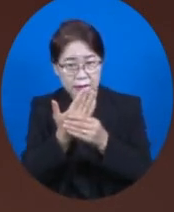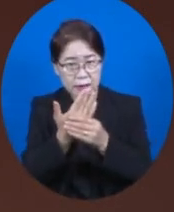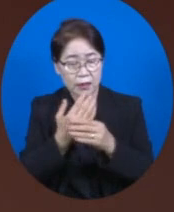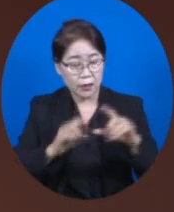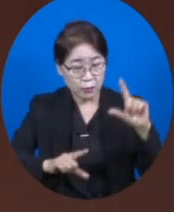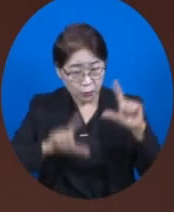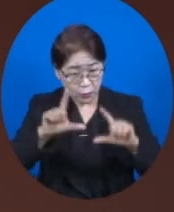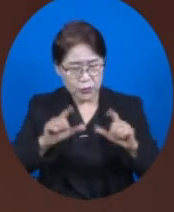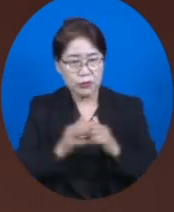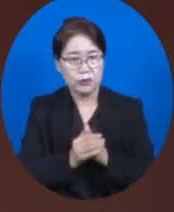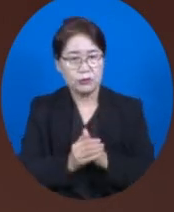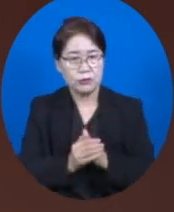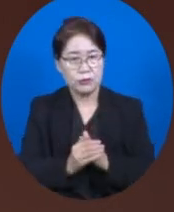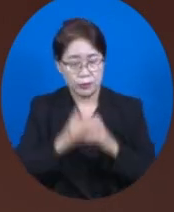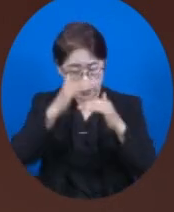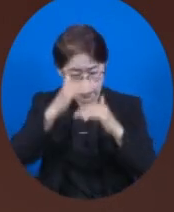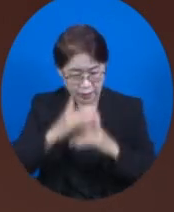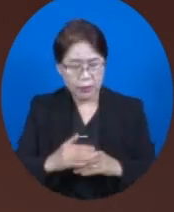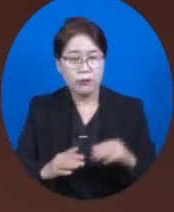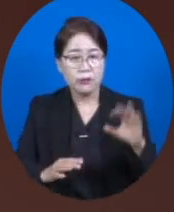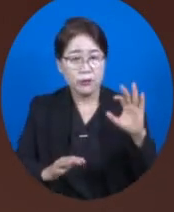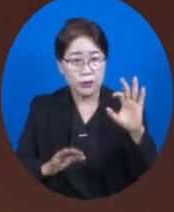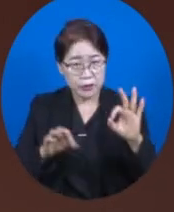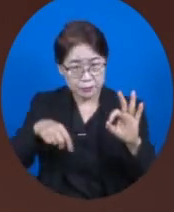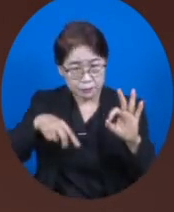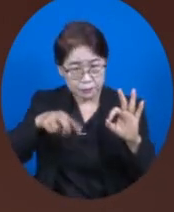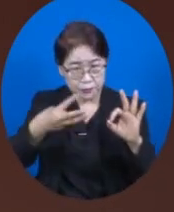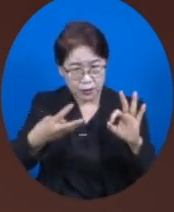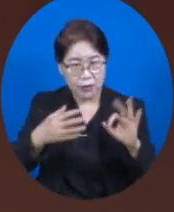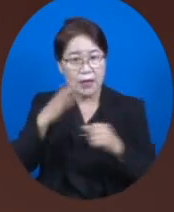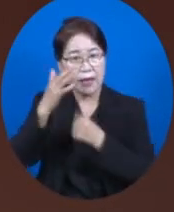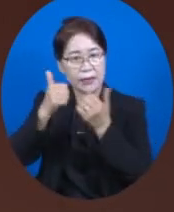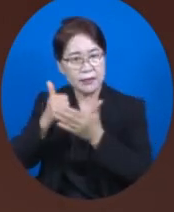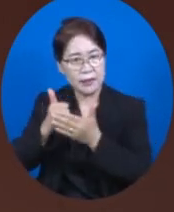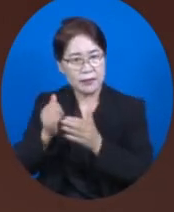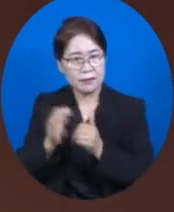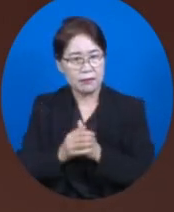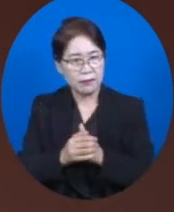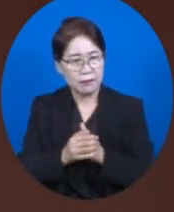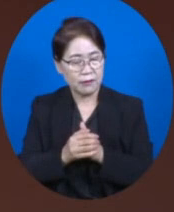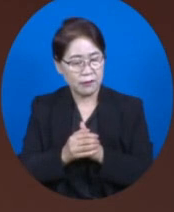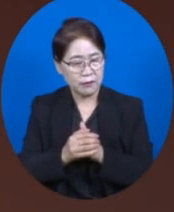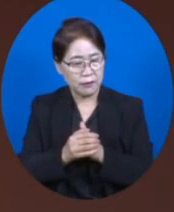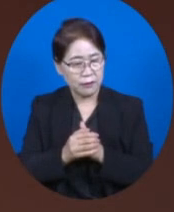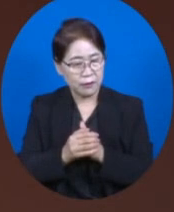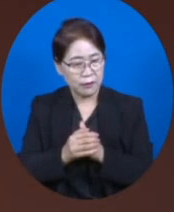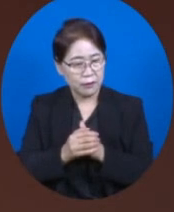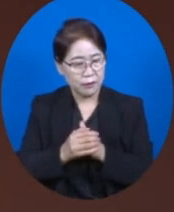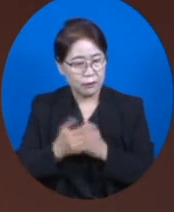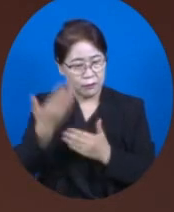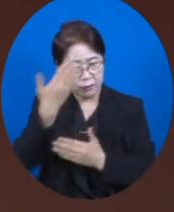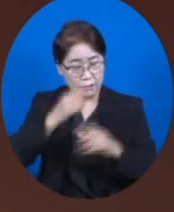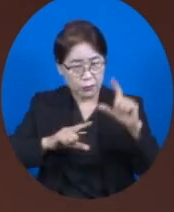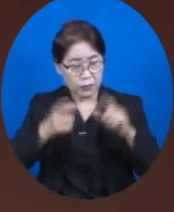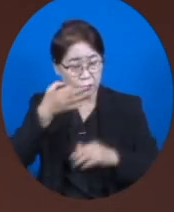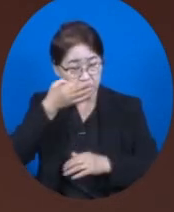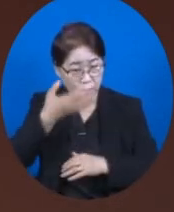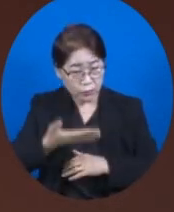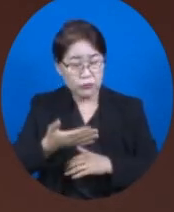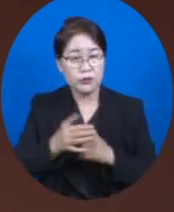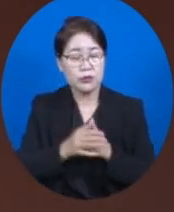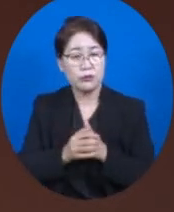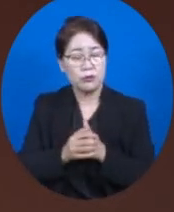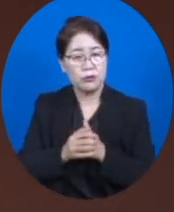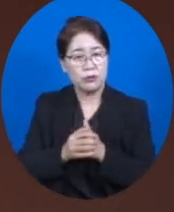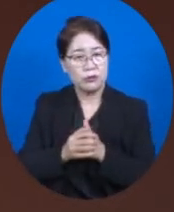오늘 우리가 읽은 본문 10절의 말씀은 하나님께서 순금 등잔데요 환상을 보여주시고 난 이후에네 번째로 주신